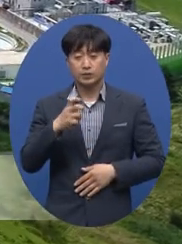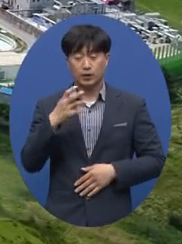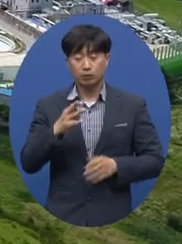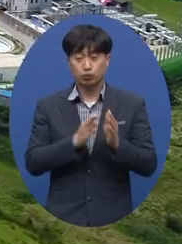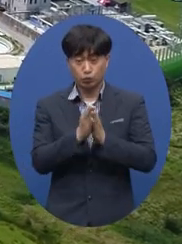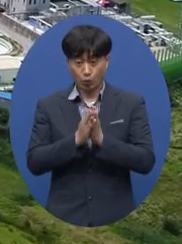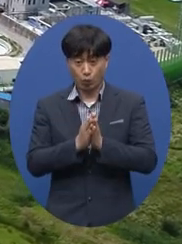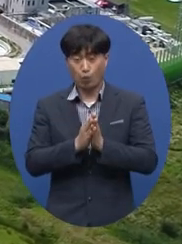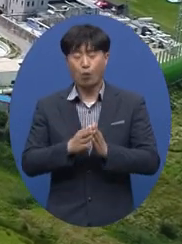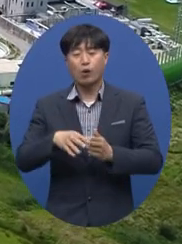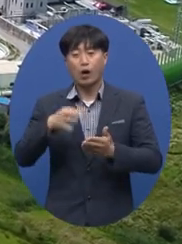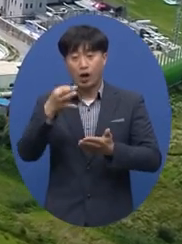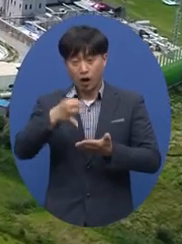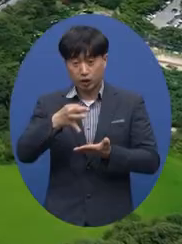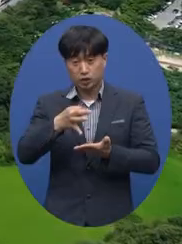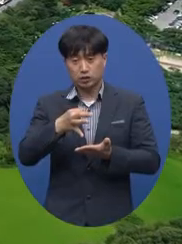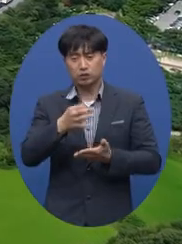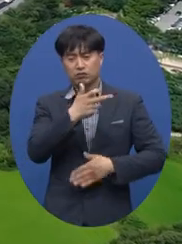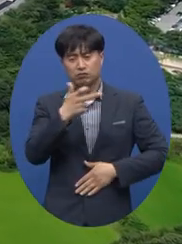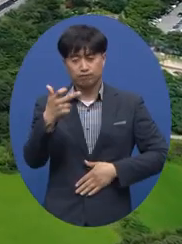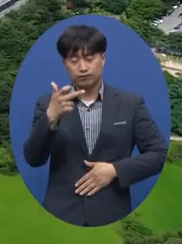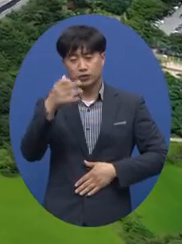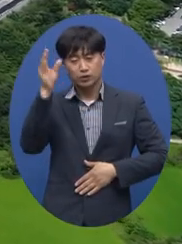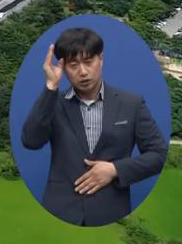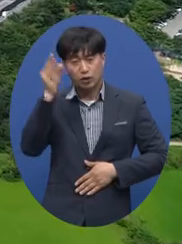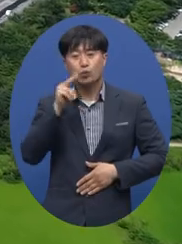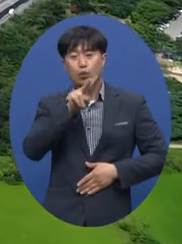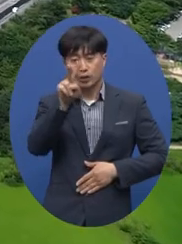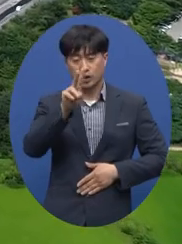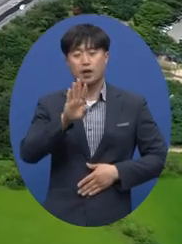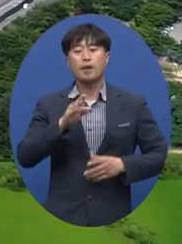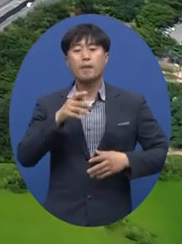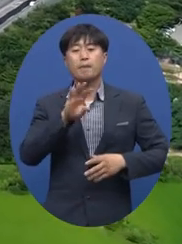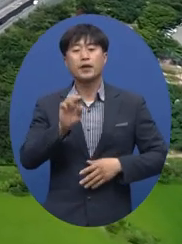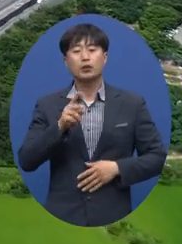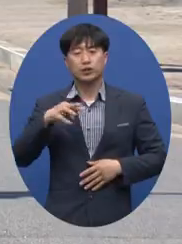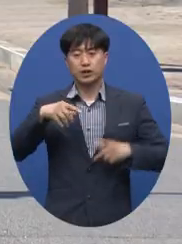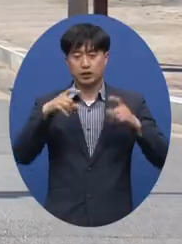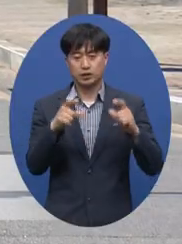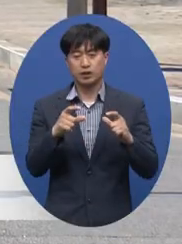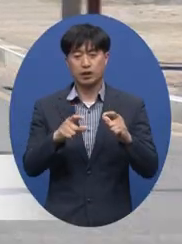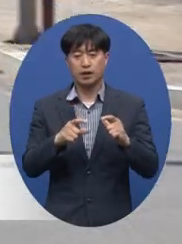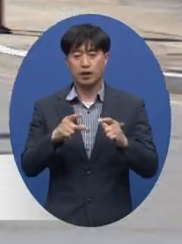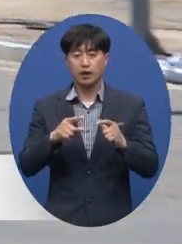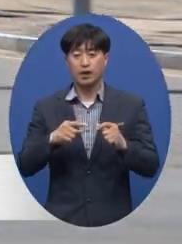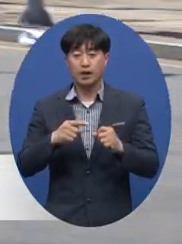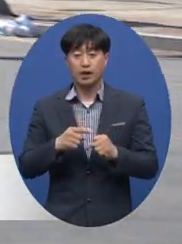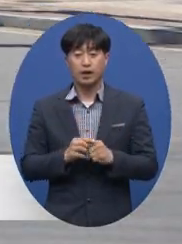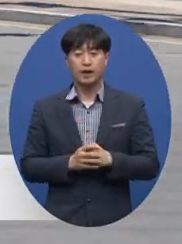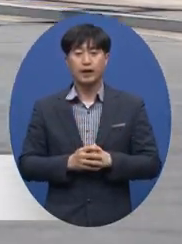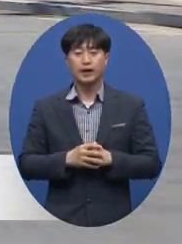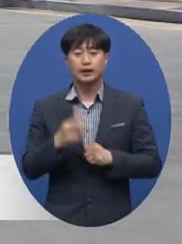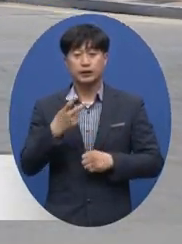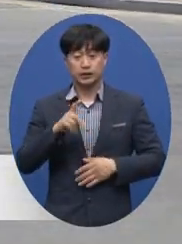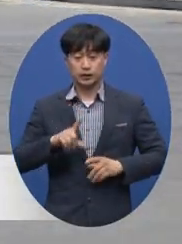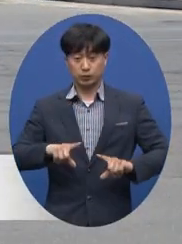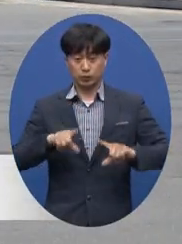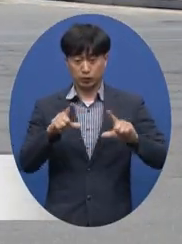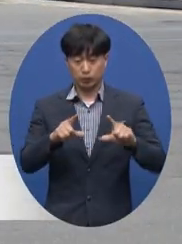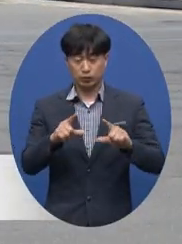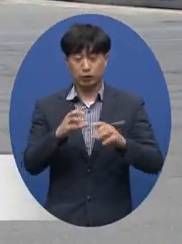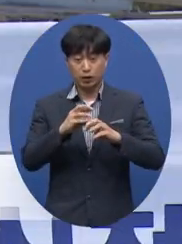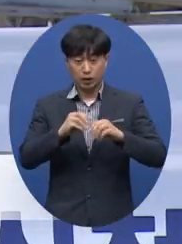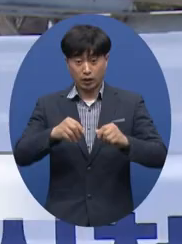부가가치가 유발되는 등 천문학적인 파급 효과가 기대되는 용인 반도체 클러스터. 내년 산업단지 계획 통합심의와 승인을